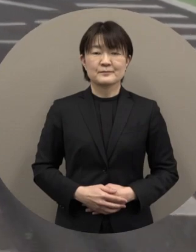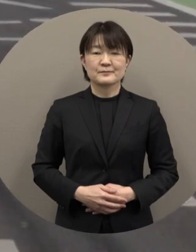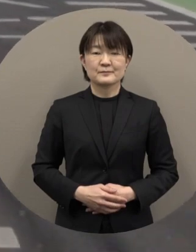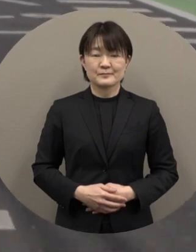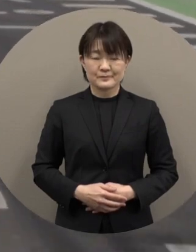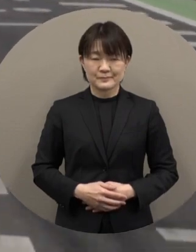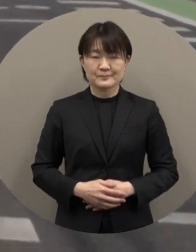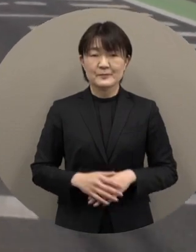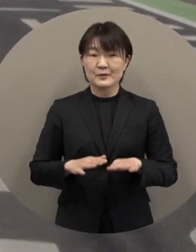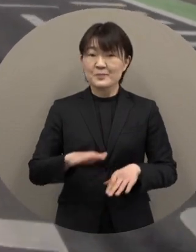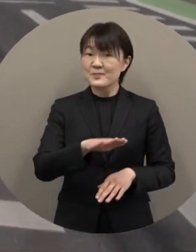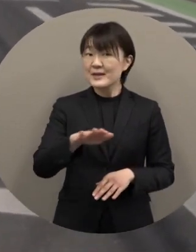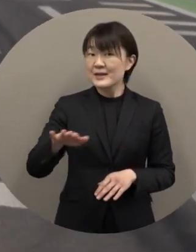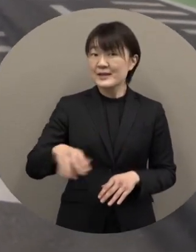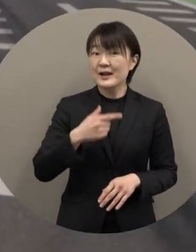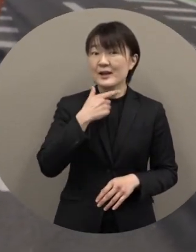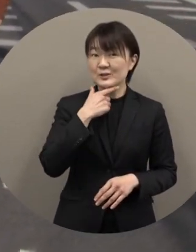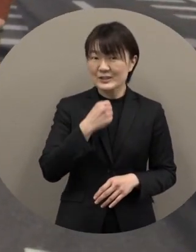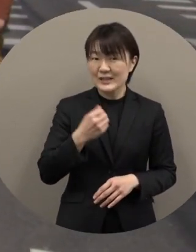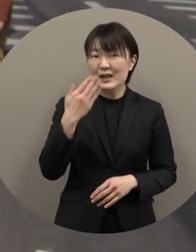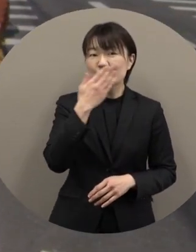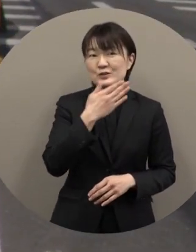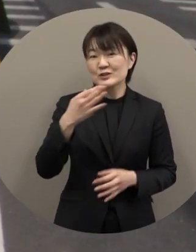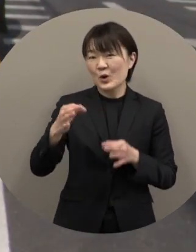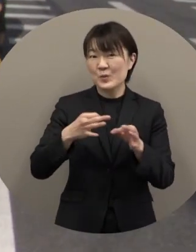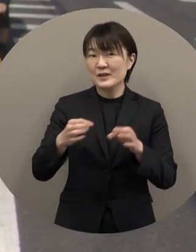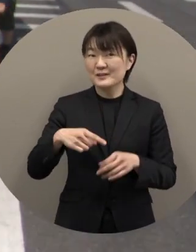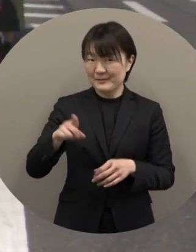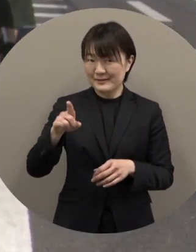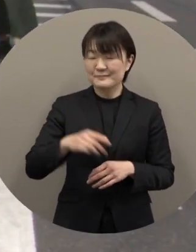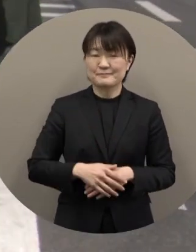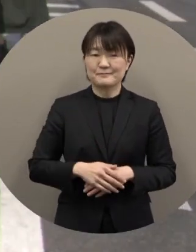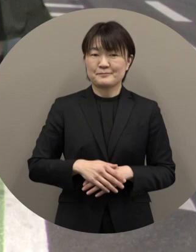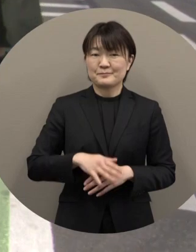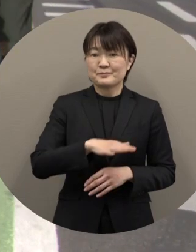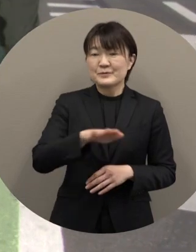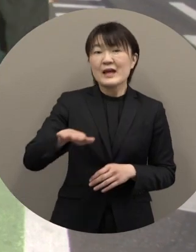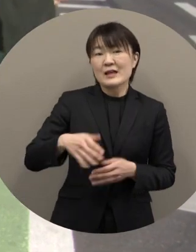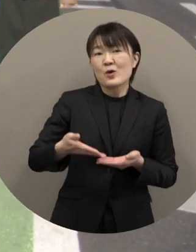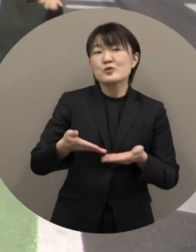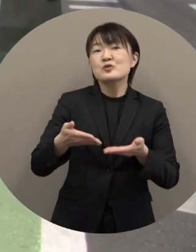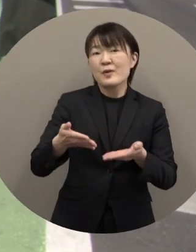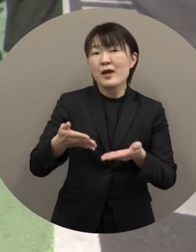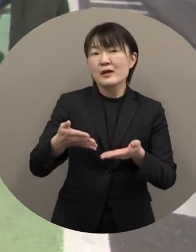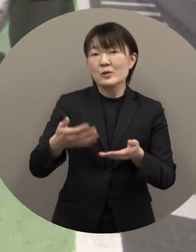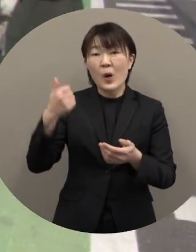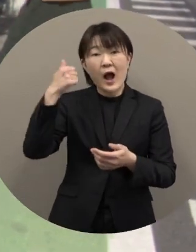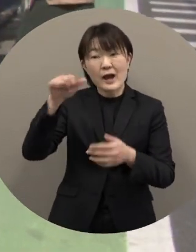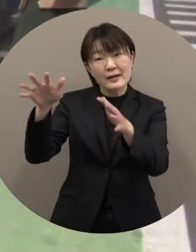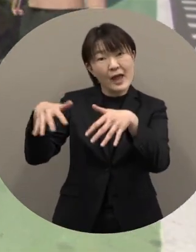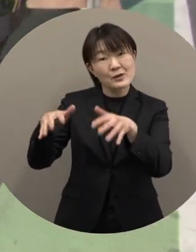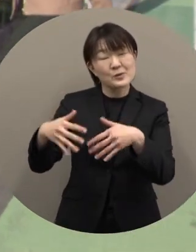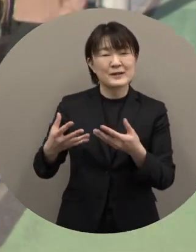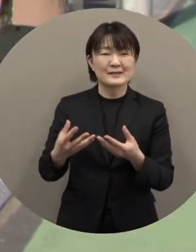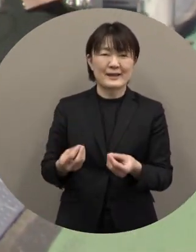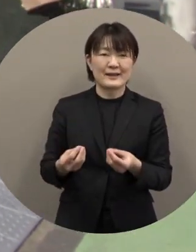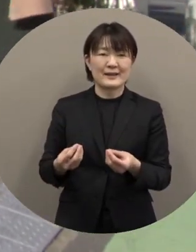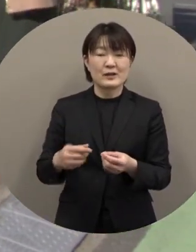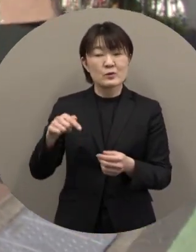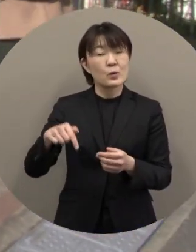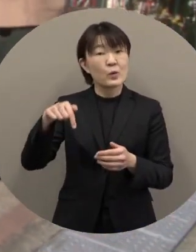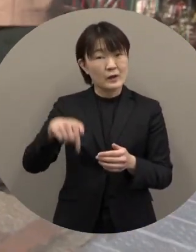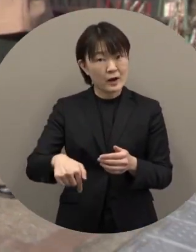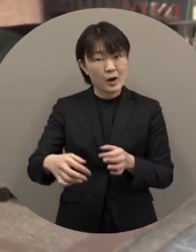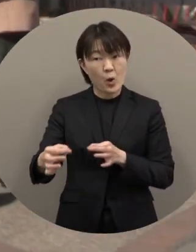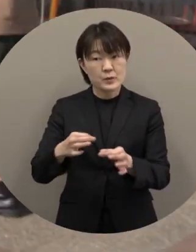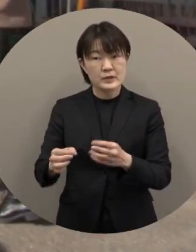今回はみんな大好きスイーツ巡り、皆さんがおすすめする埼玉スイーツのお店を事前にアンケート、その中